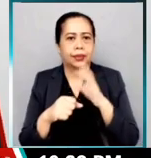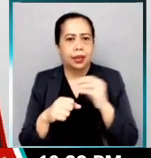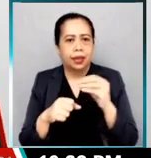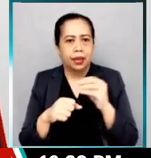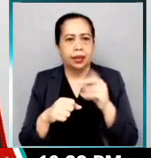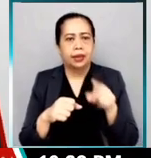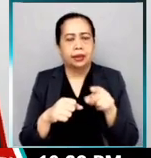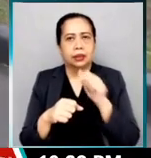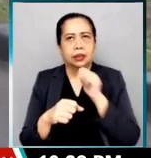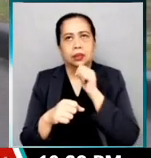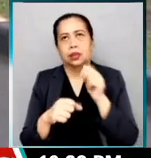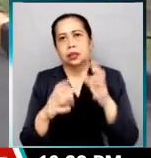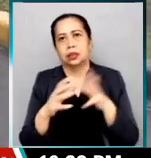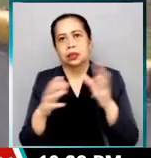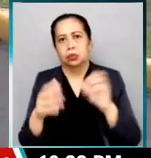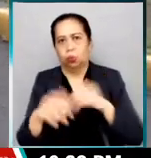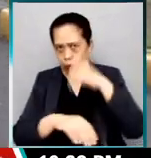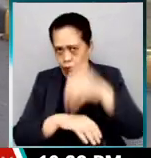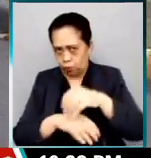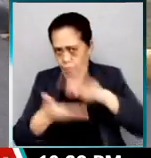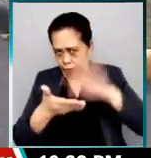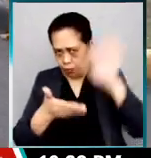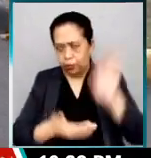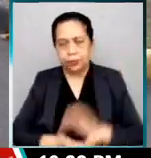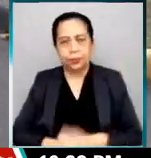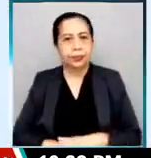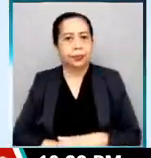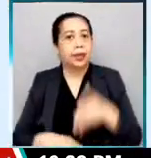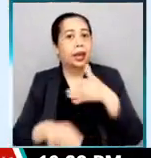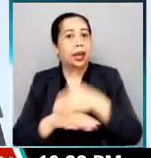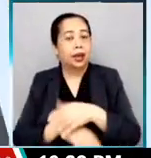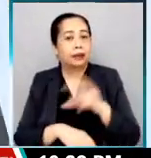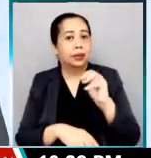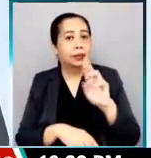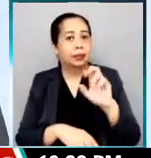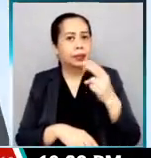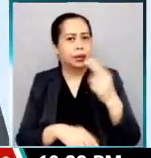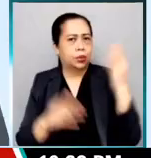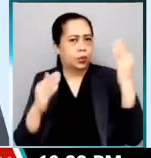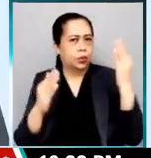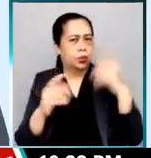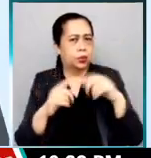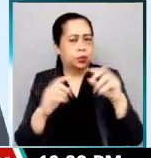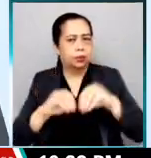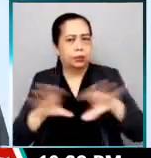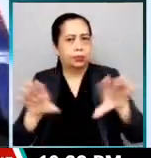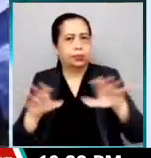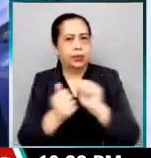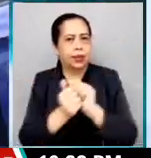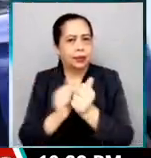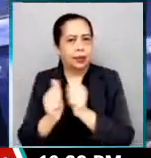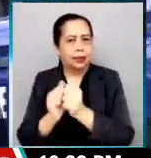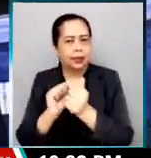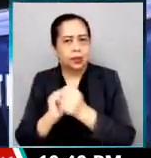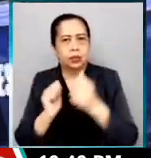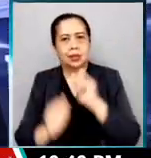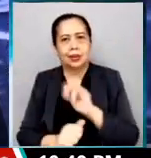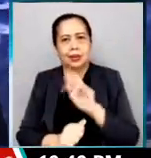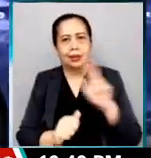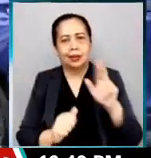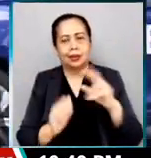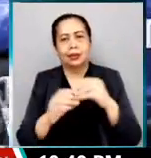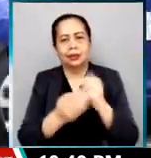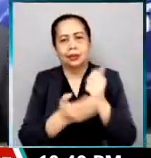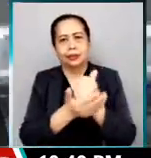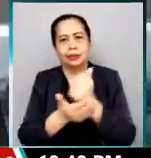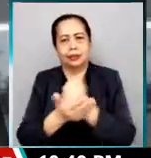po excessive. Bago raw matapos ang Marso, target nilang maglabas ng amendment at rules and regulations sa accreditation ng